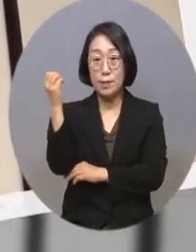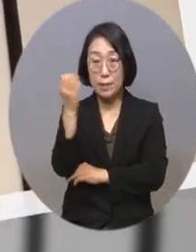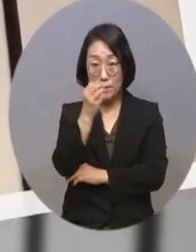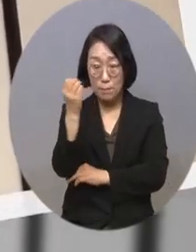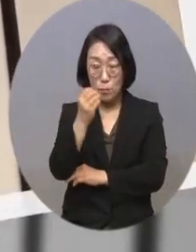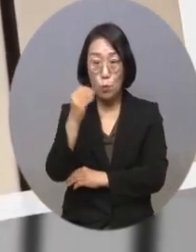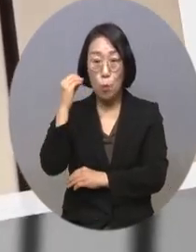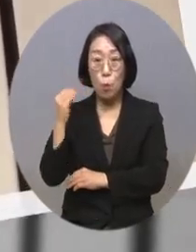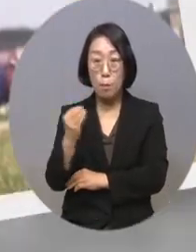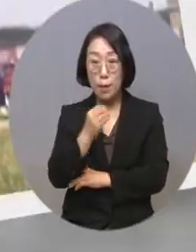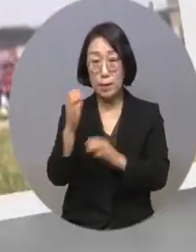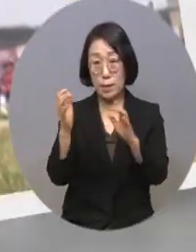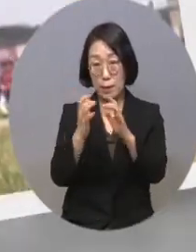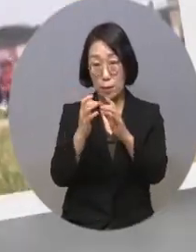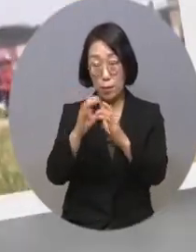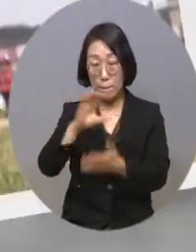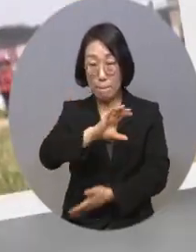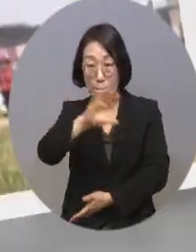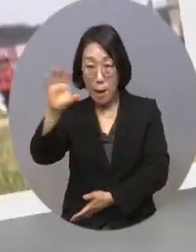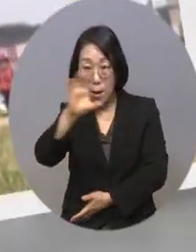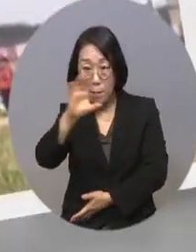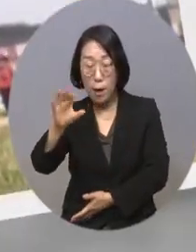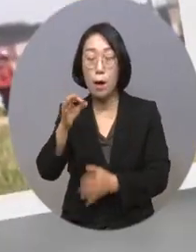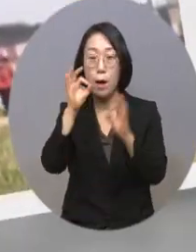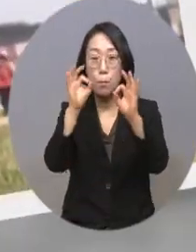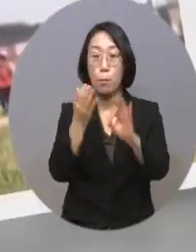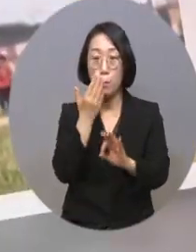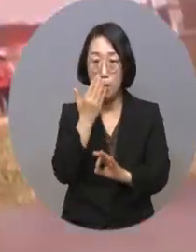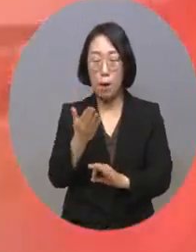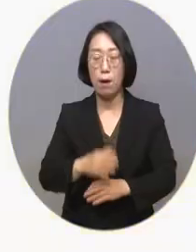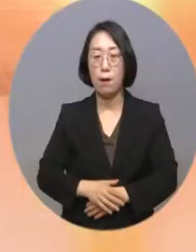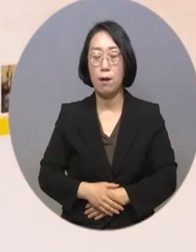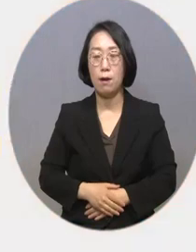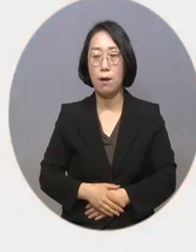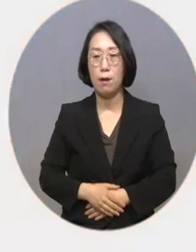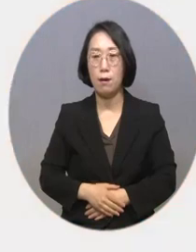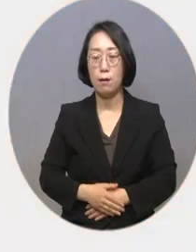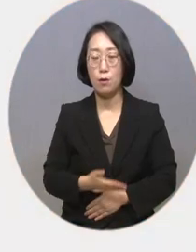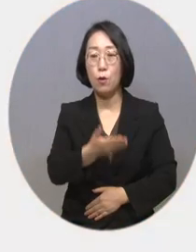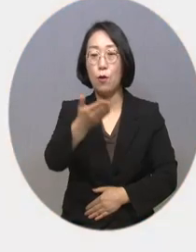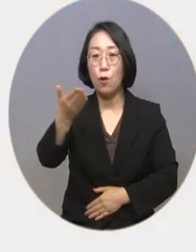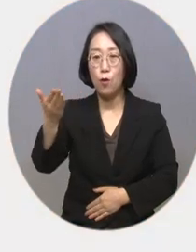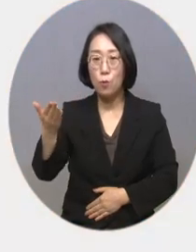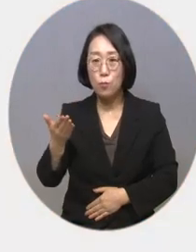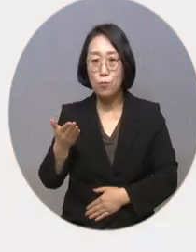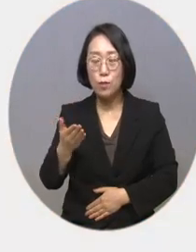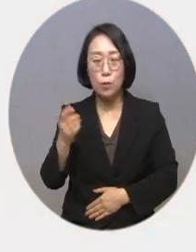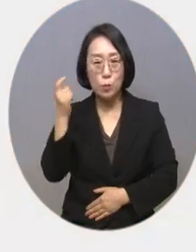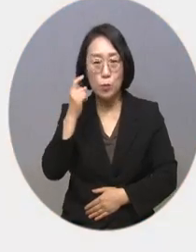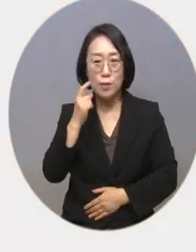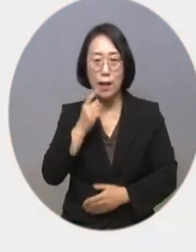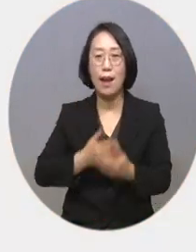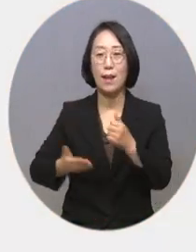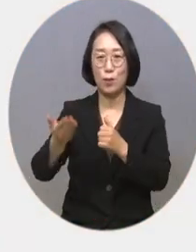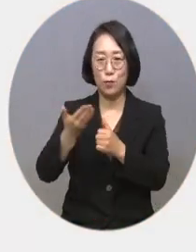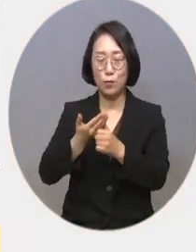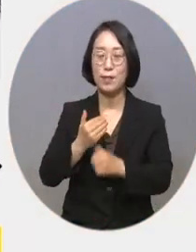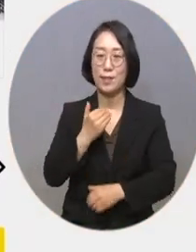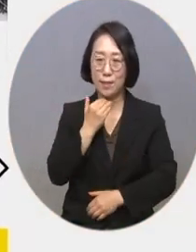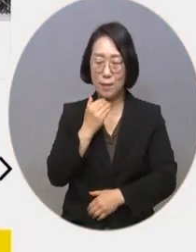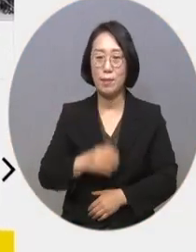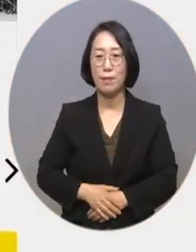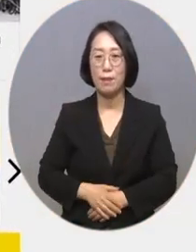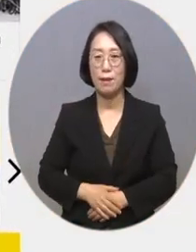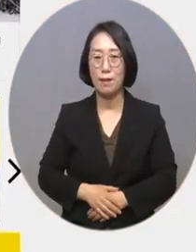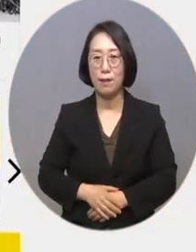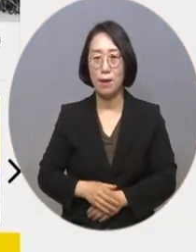웰페어뉴스 홈페이지를 통해 보다 다양한 소식을 접할 수 있습니다. 시청자 여러분의 제보를 기다립니다. 웰페어뉴스